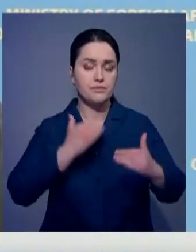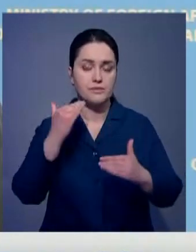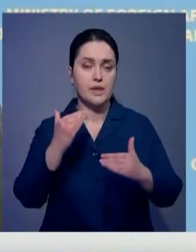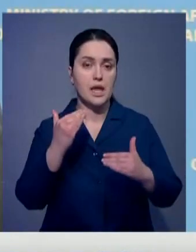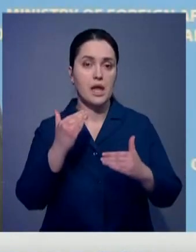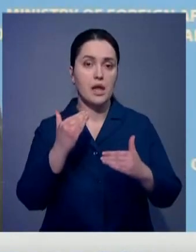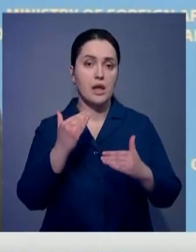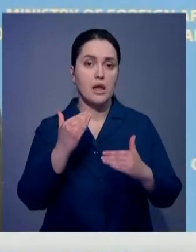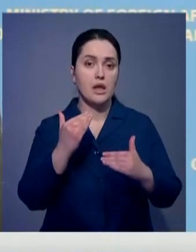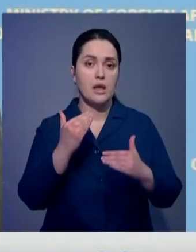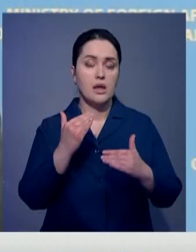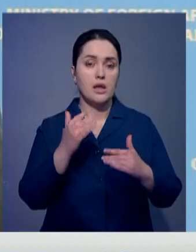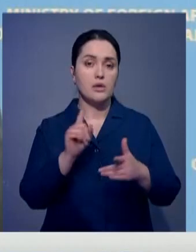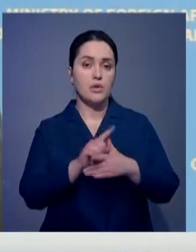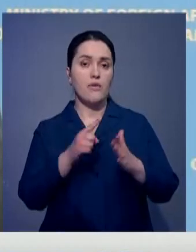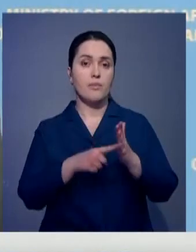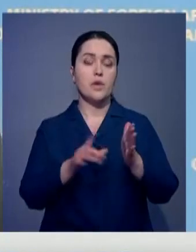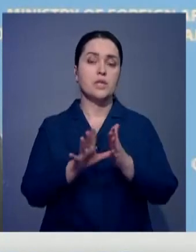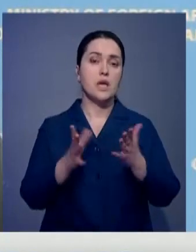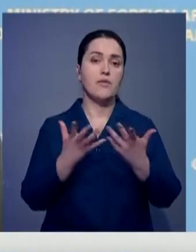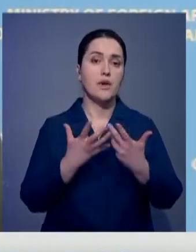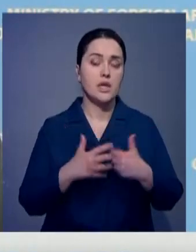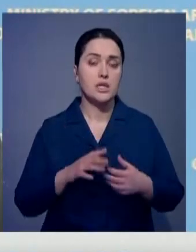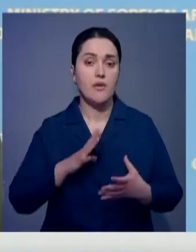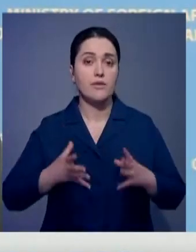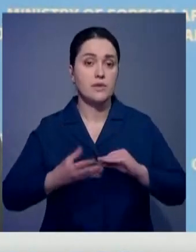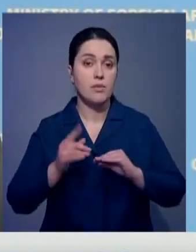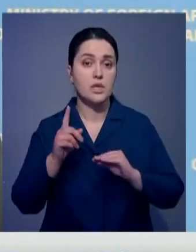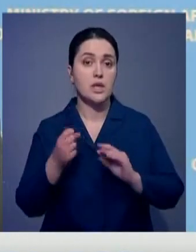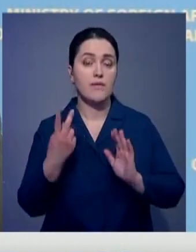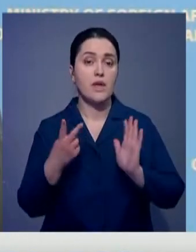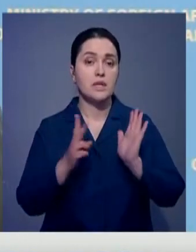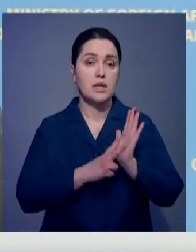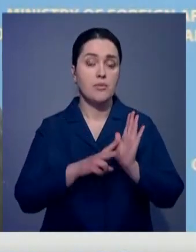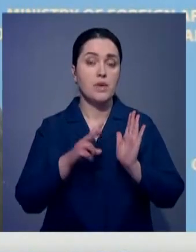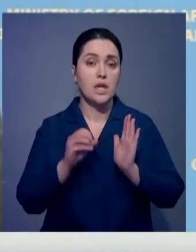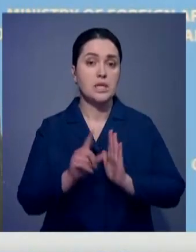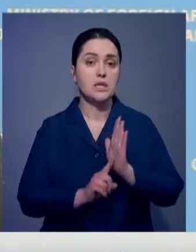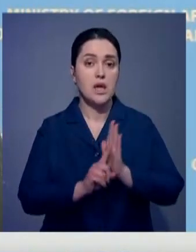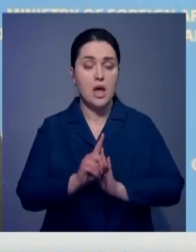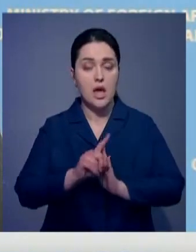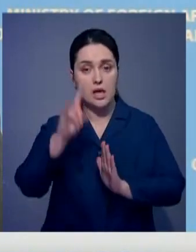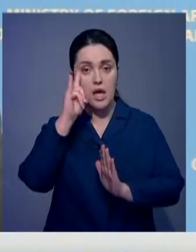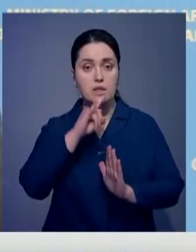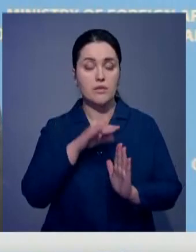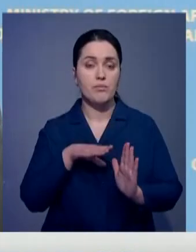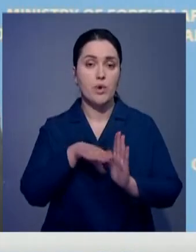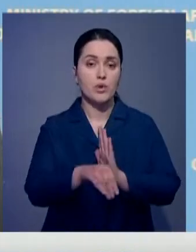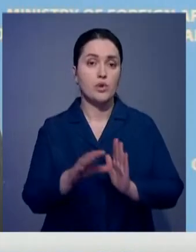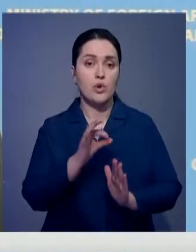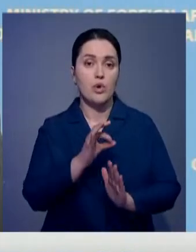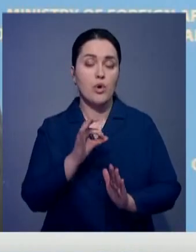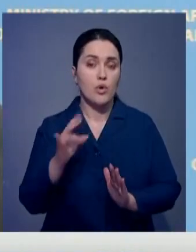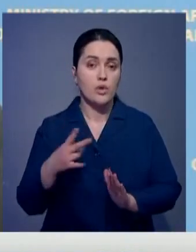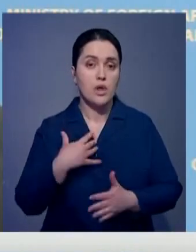поучиться, особенно если касаться вопросов цифровизации. В целом, за 27 лет со времени вступления Казахстана в семью ООН нам удалось